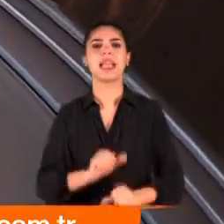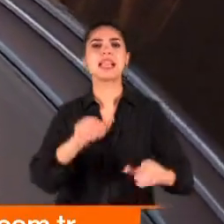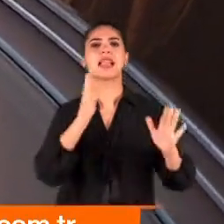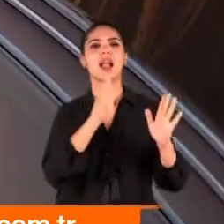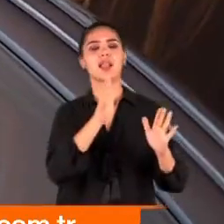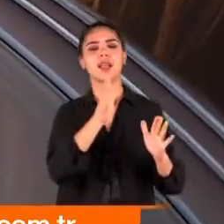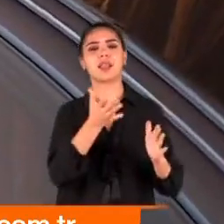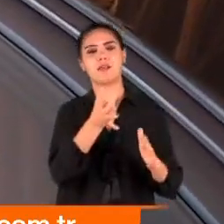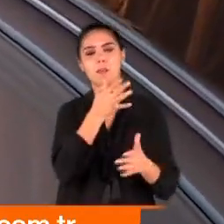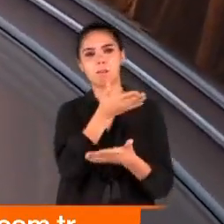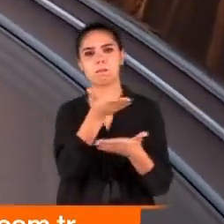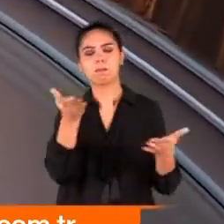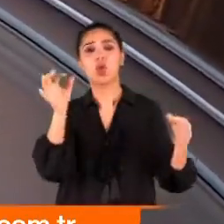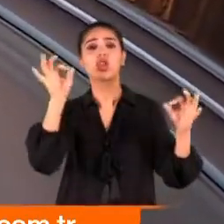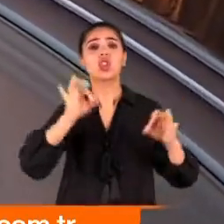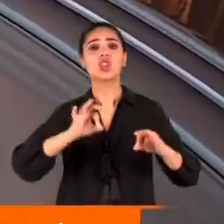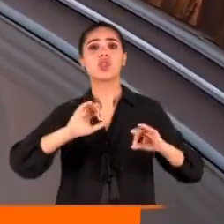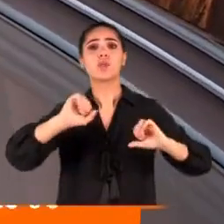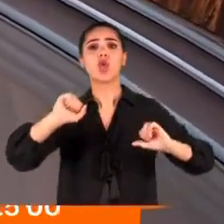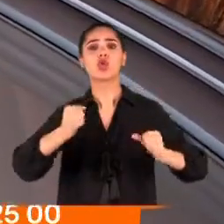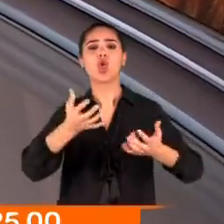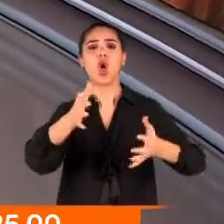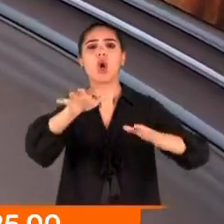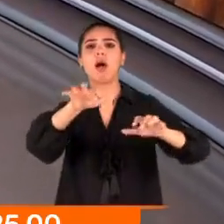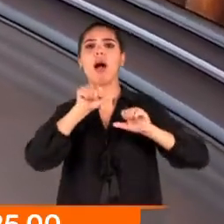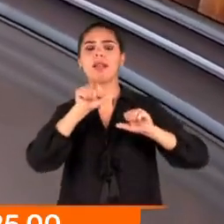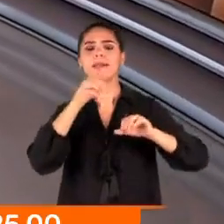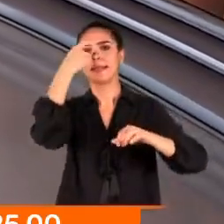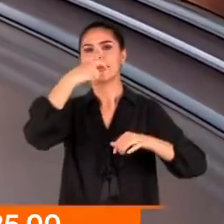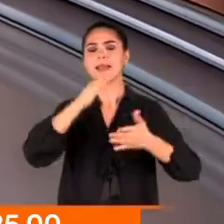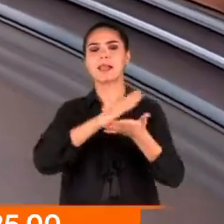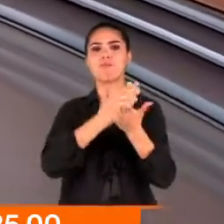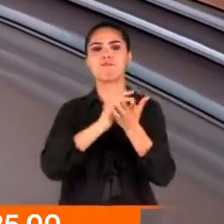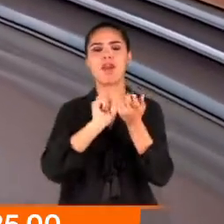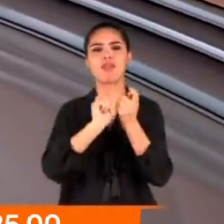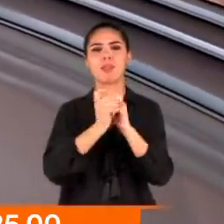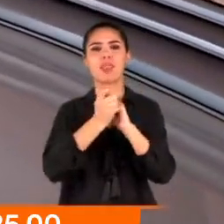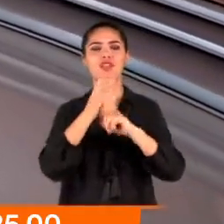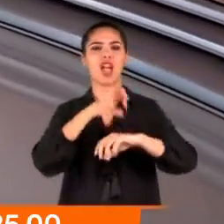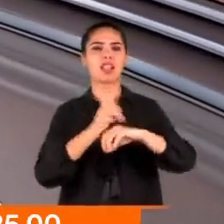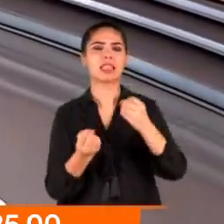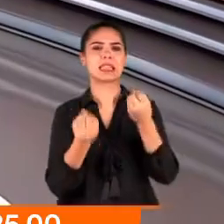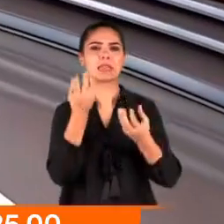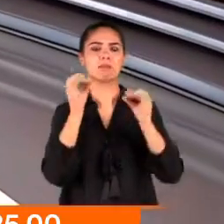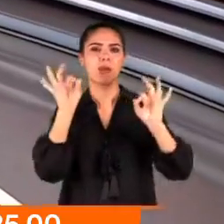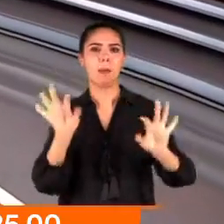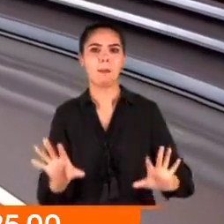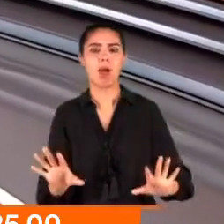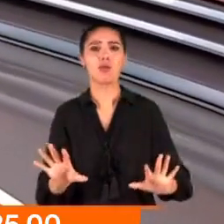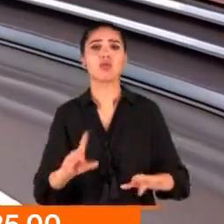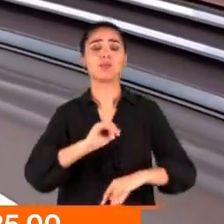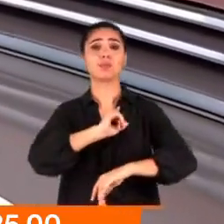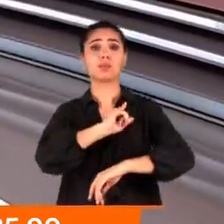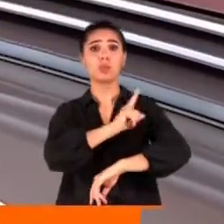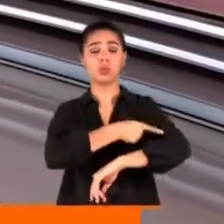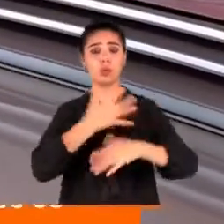Salgın devam ediyor malum. Şimdi bir de soğuk algınlığı ve grip gibi mevsimsel hastalıklar da kendini göstermeye başladı. Güçlü